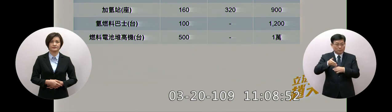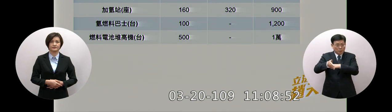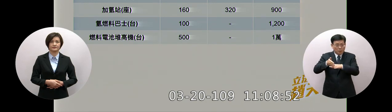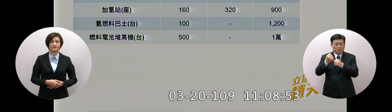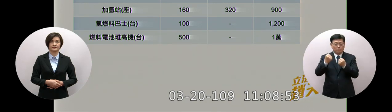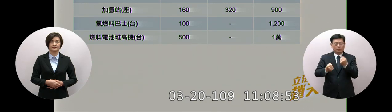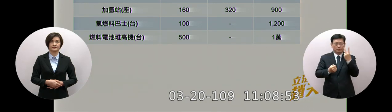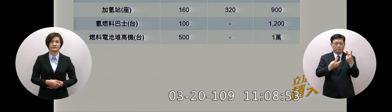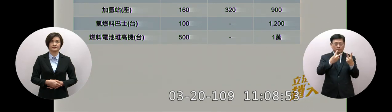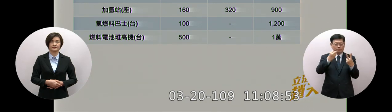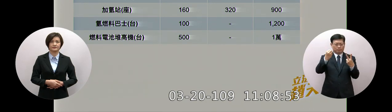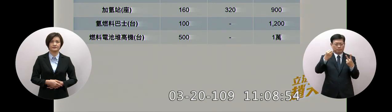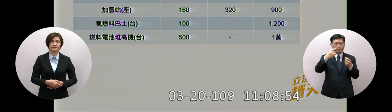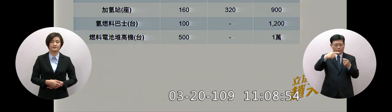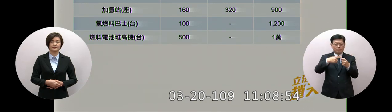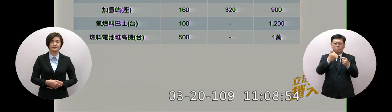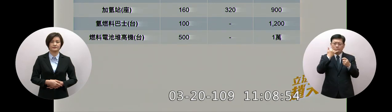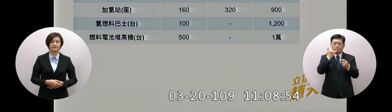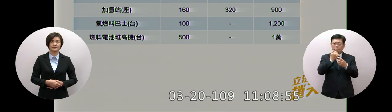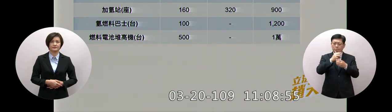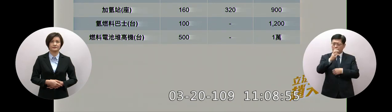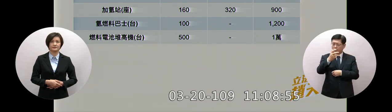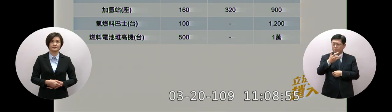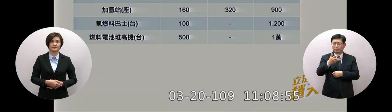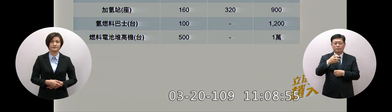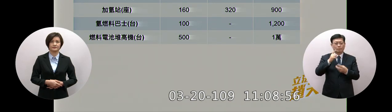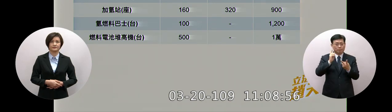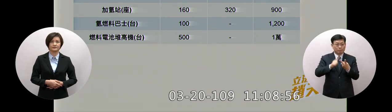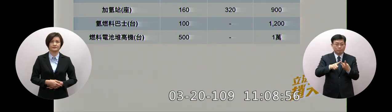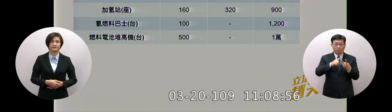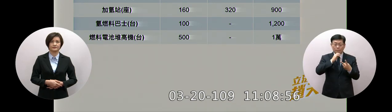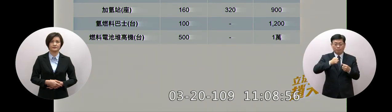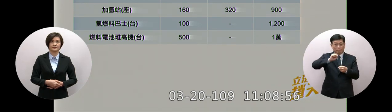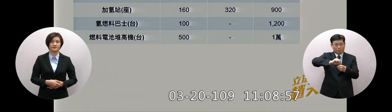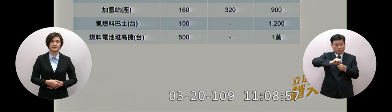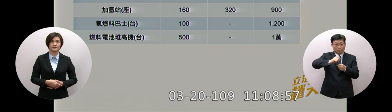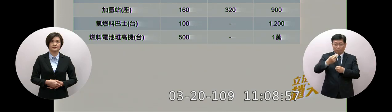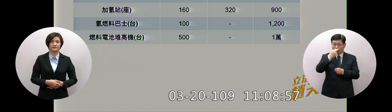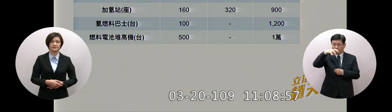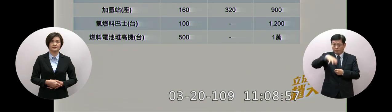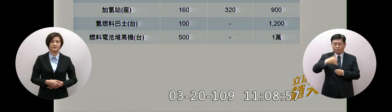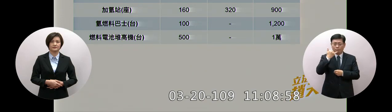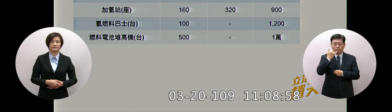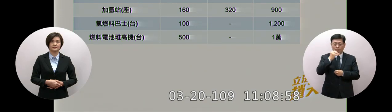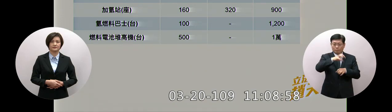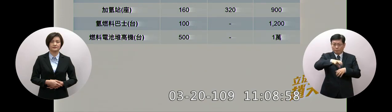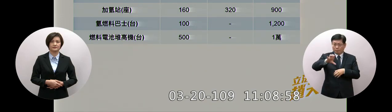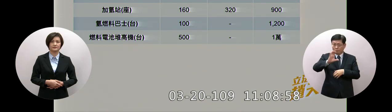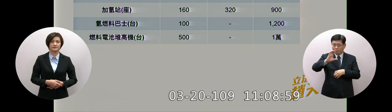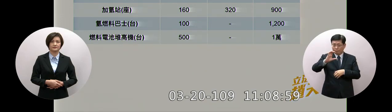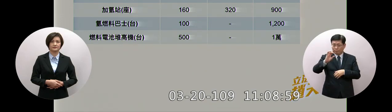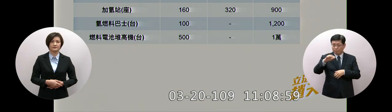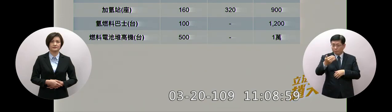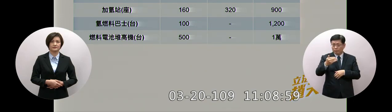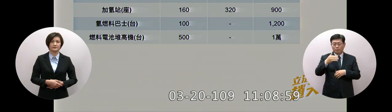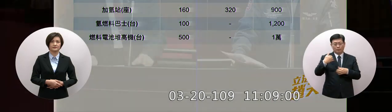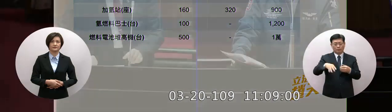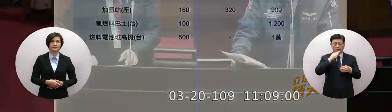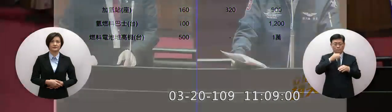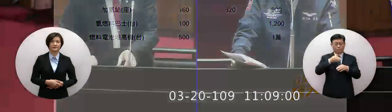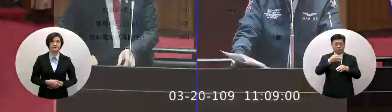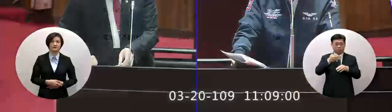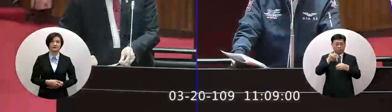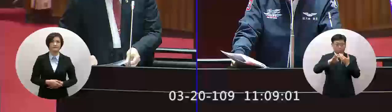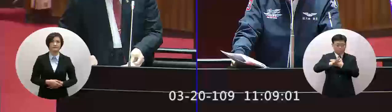它在2030年就希望能够达到80万，然后呢，这个加氢站可以达到900座，氢燃料的巴士可以达到1200辆，